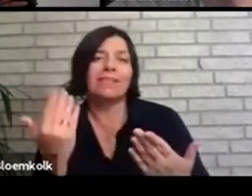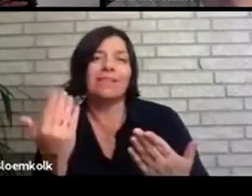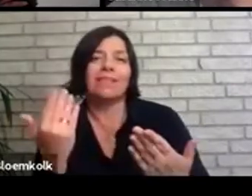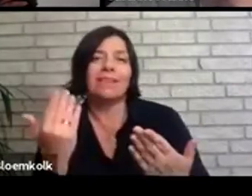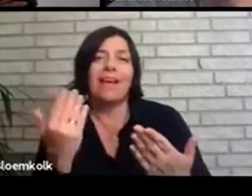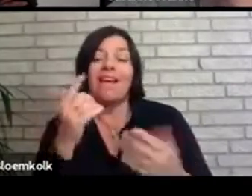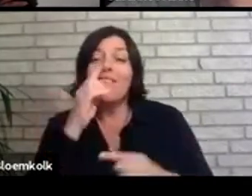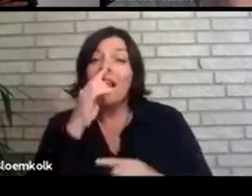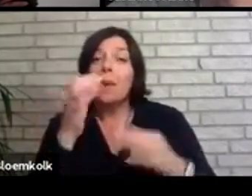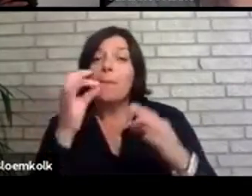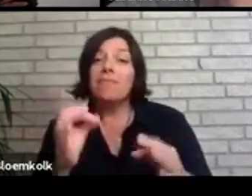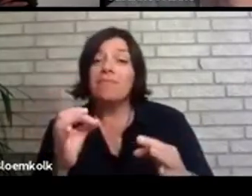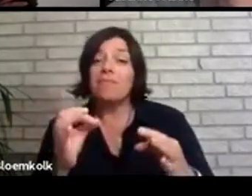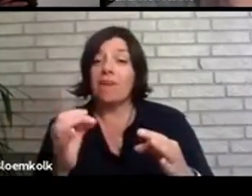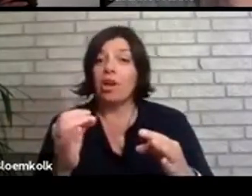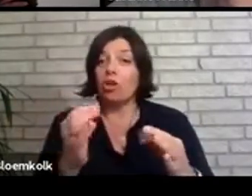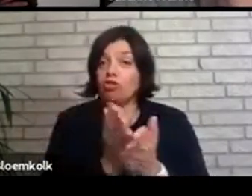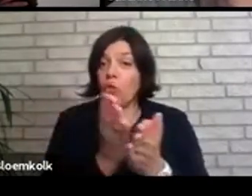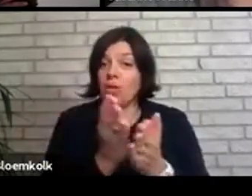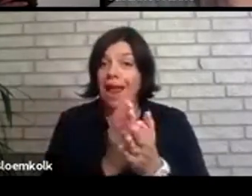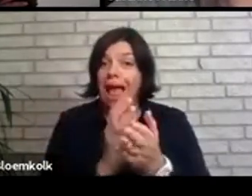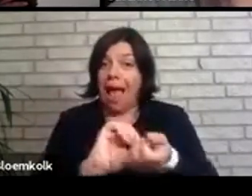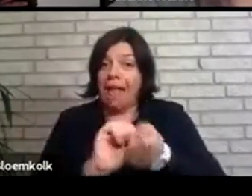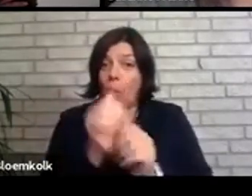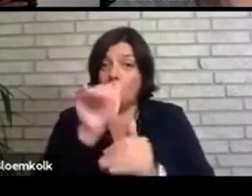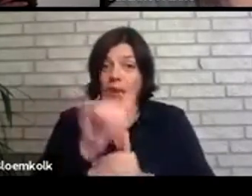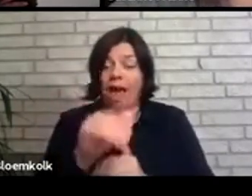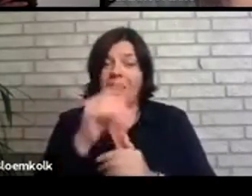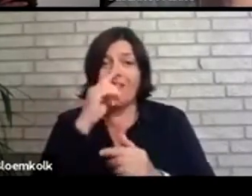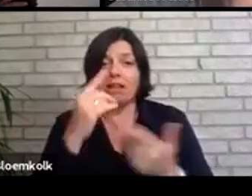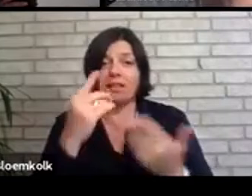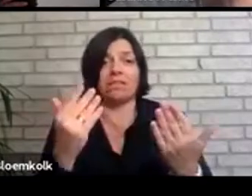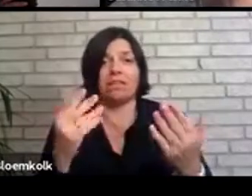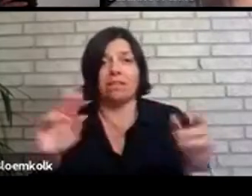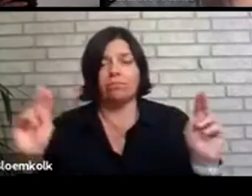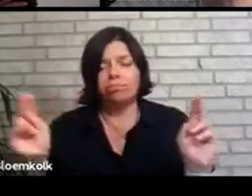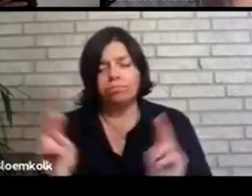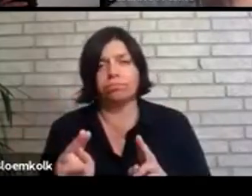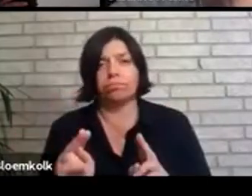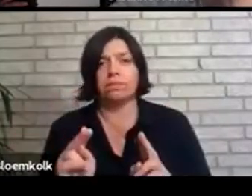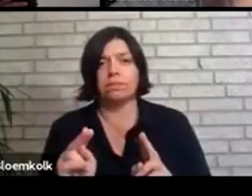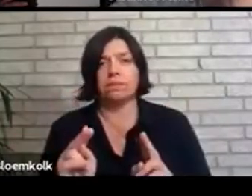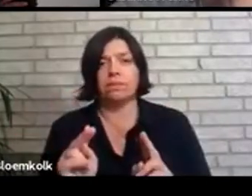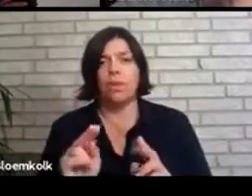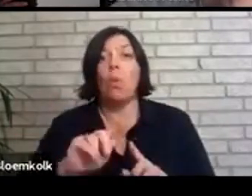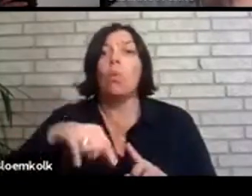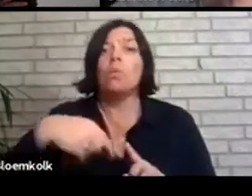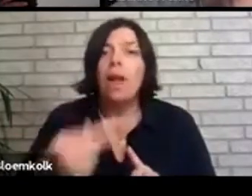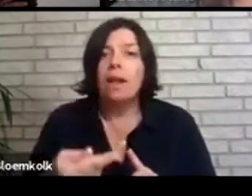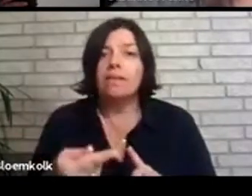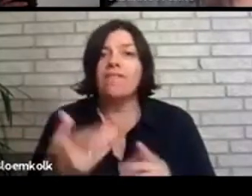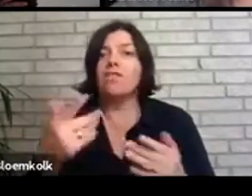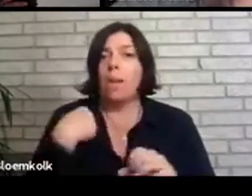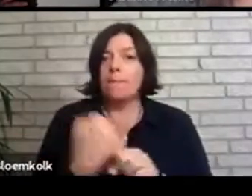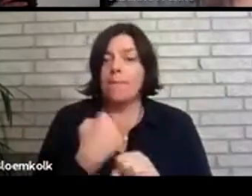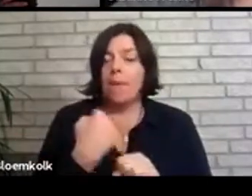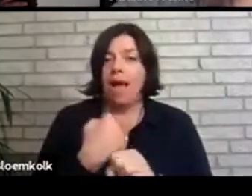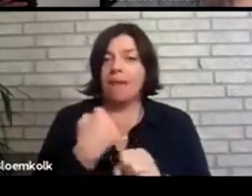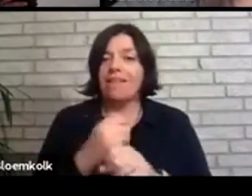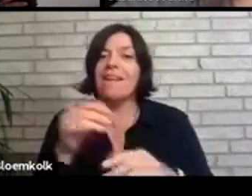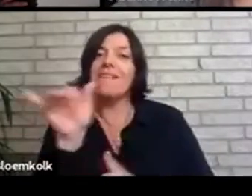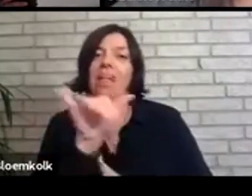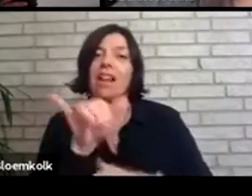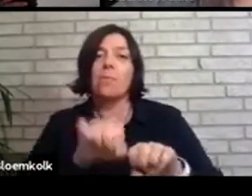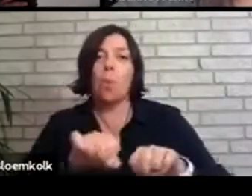wieder abebbt? Welche Möglichkeiten haben wir dann, diesen Wandel herbeizuführen?